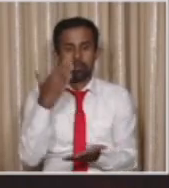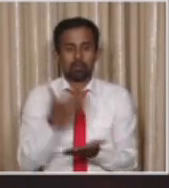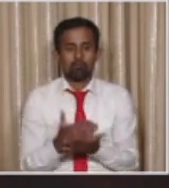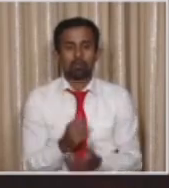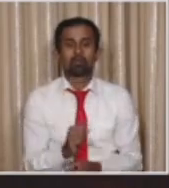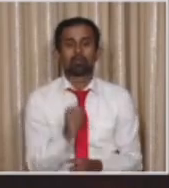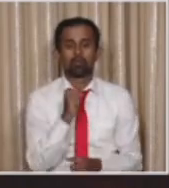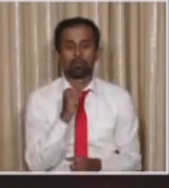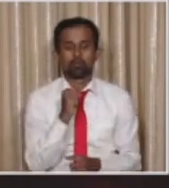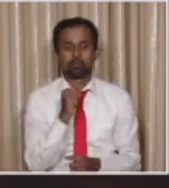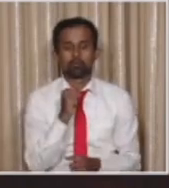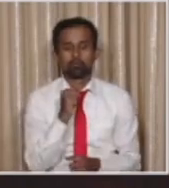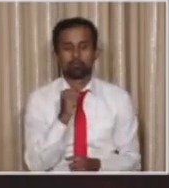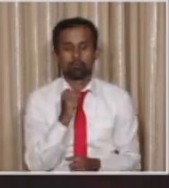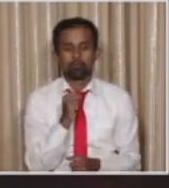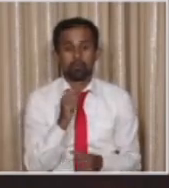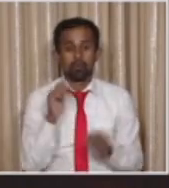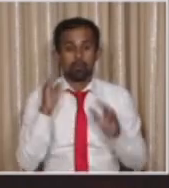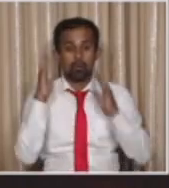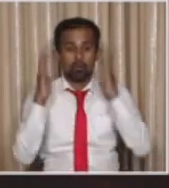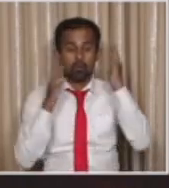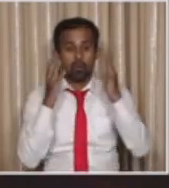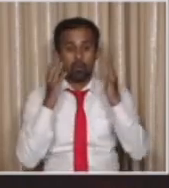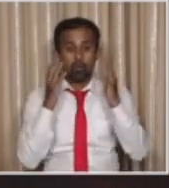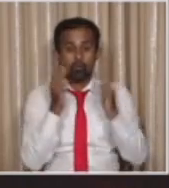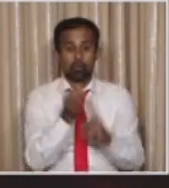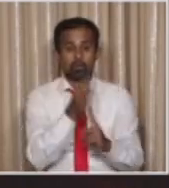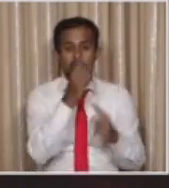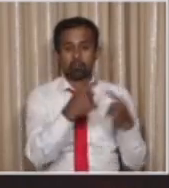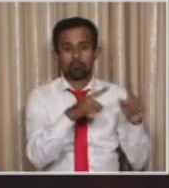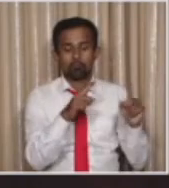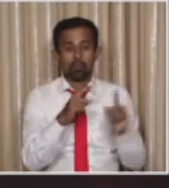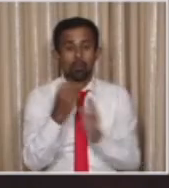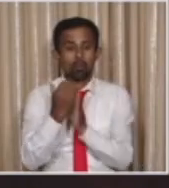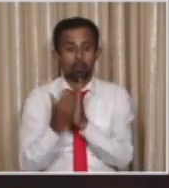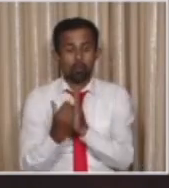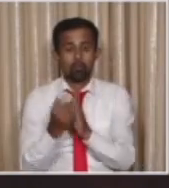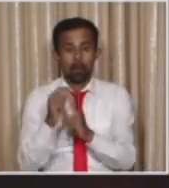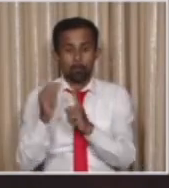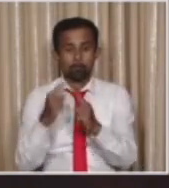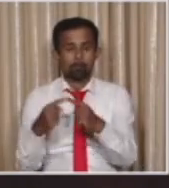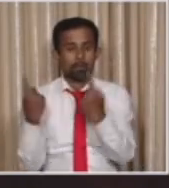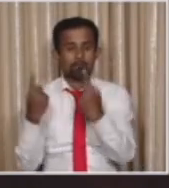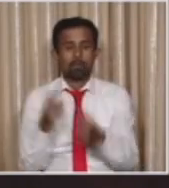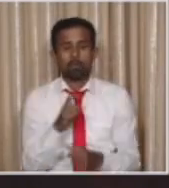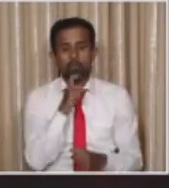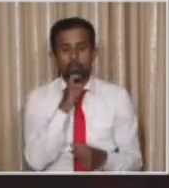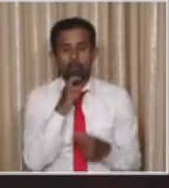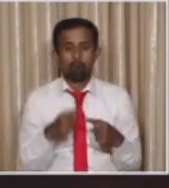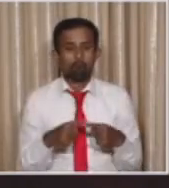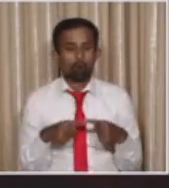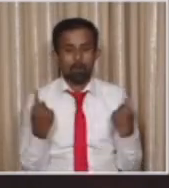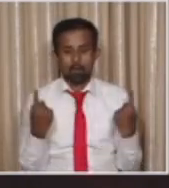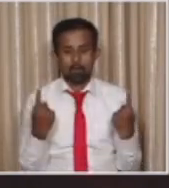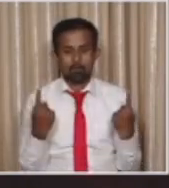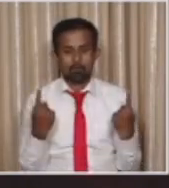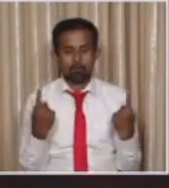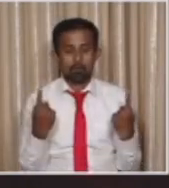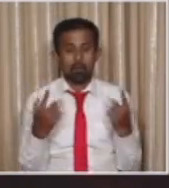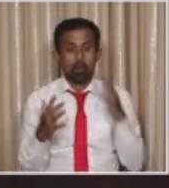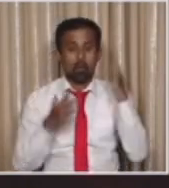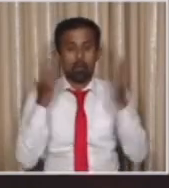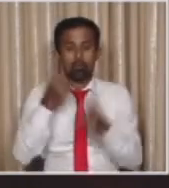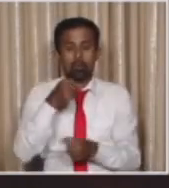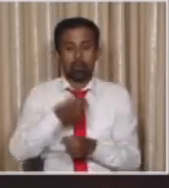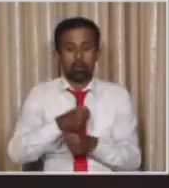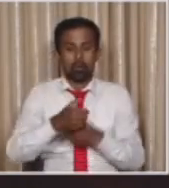कियला इकट तमाय लोके विदायके वेनम व्यवस्थादायके वेनम अधिकरणे वेनम स्थानगत कल्ला लोके